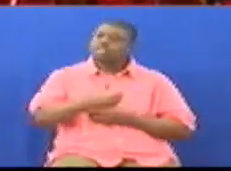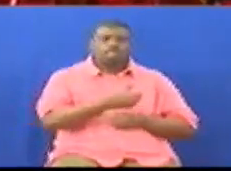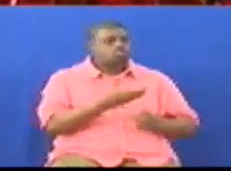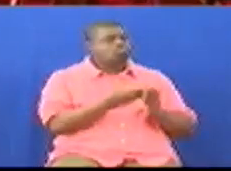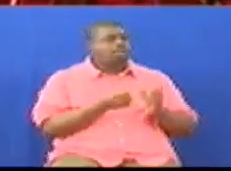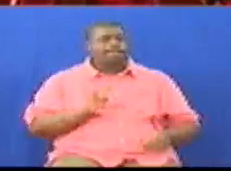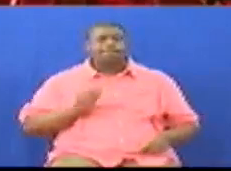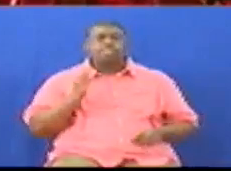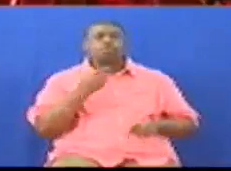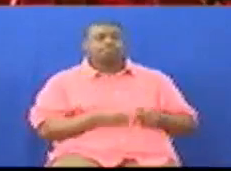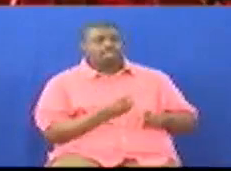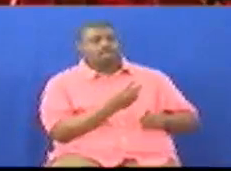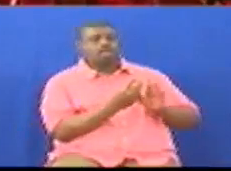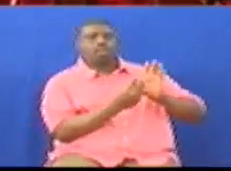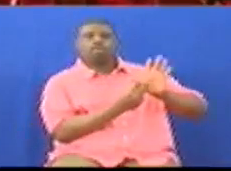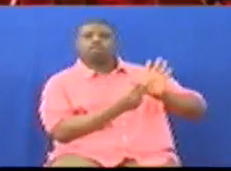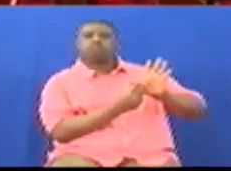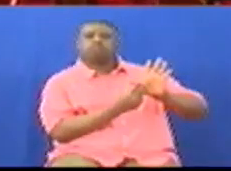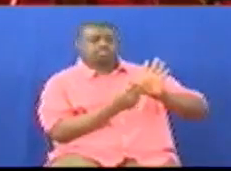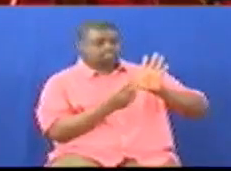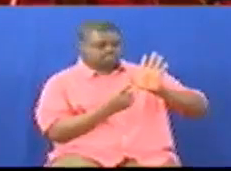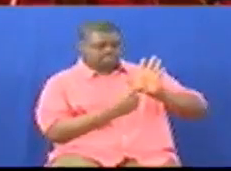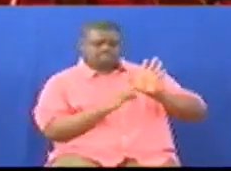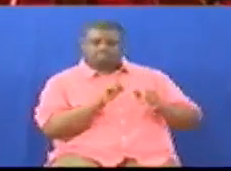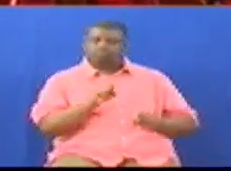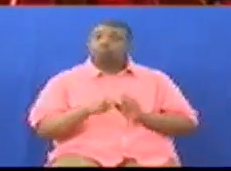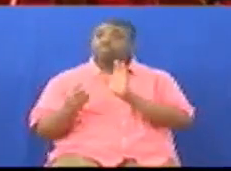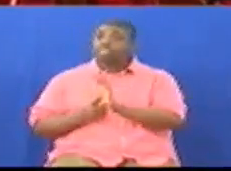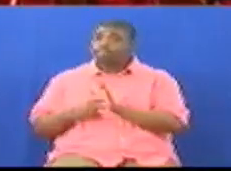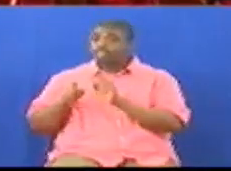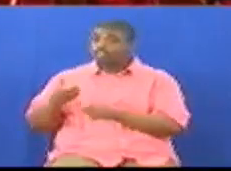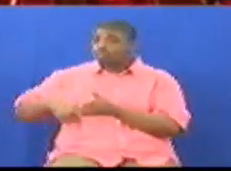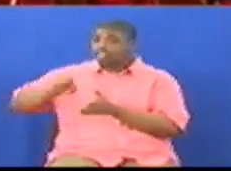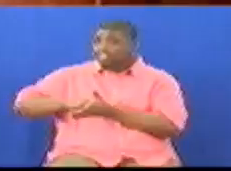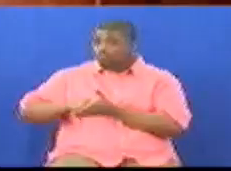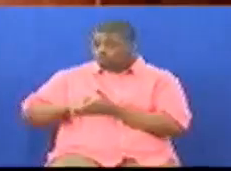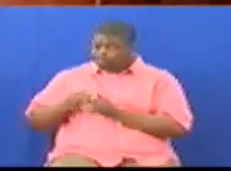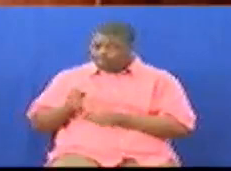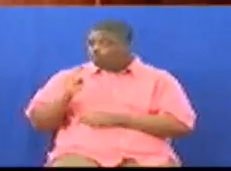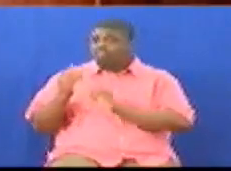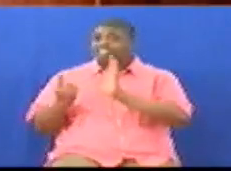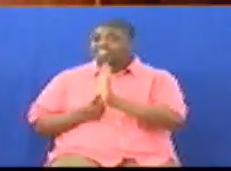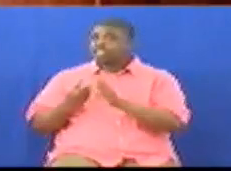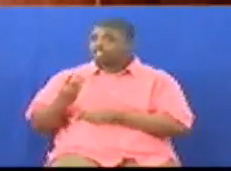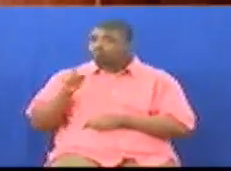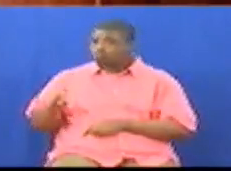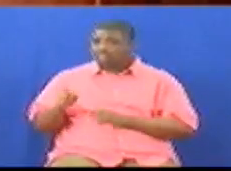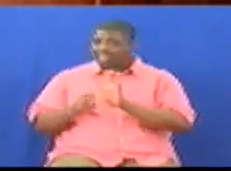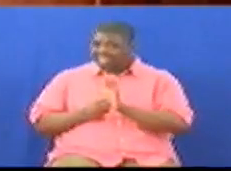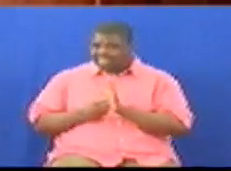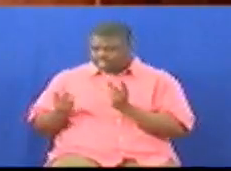shilingi bilioni 860.7. Mapato hayo ni ongezeko la shilingi bilioni 63.8 sawa na 8% ikilinganishwa